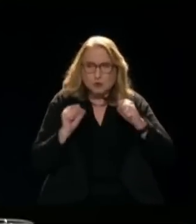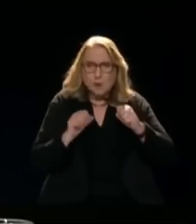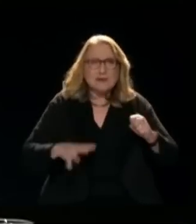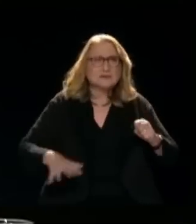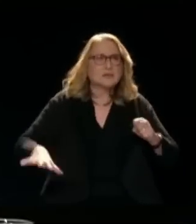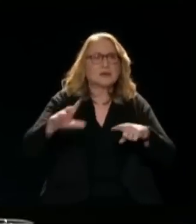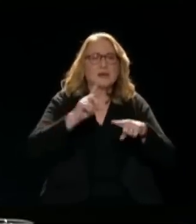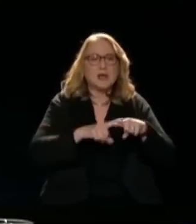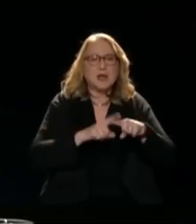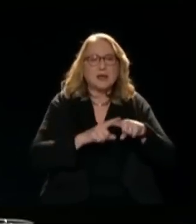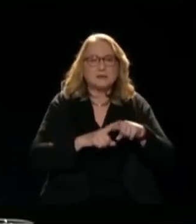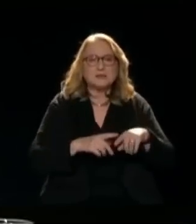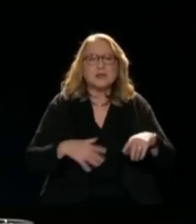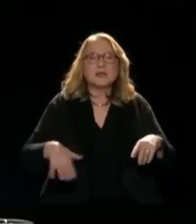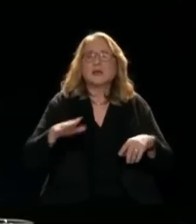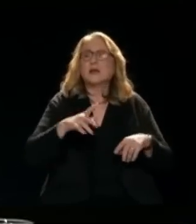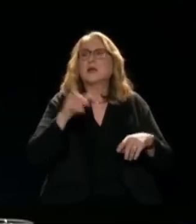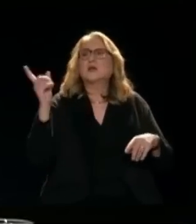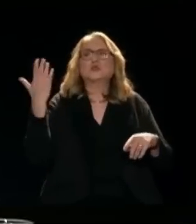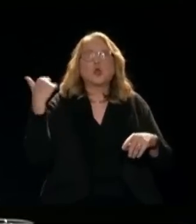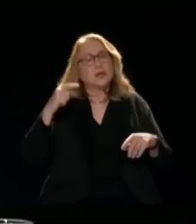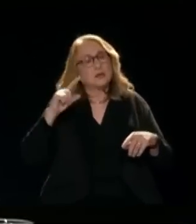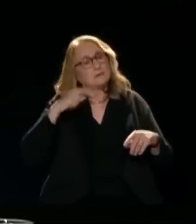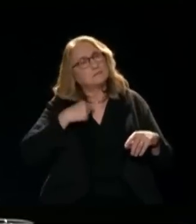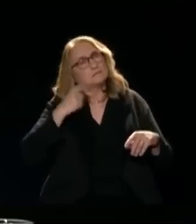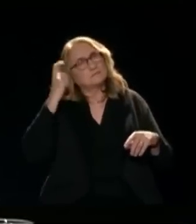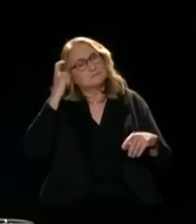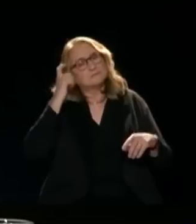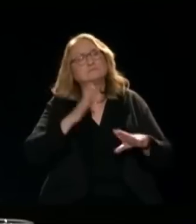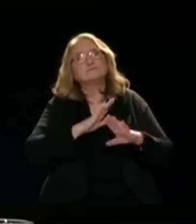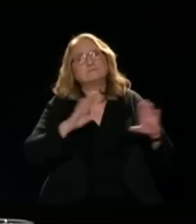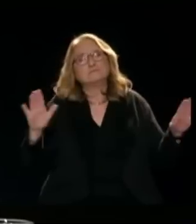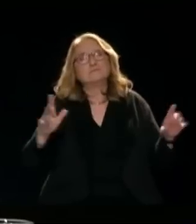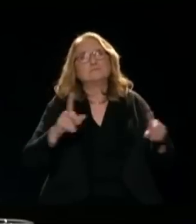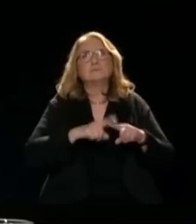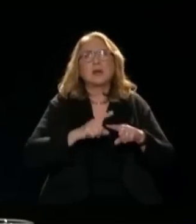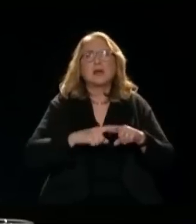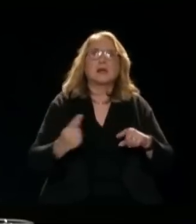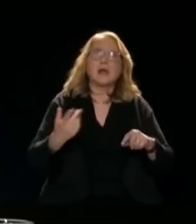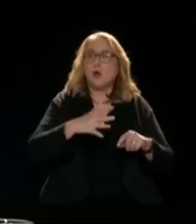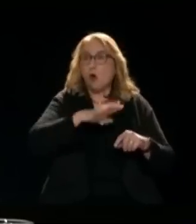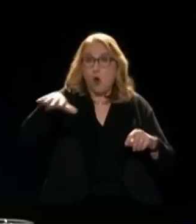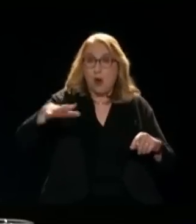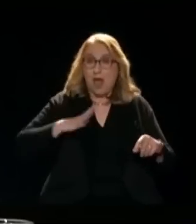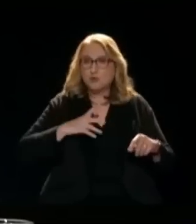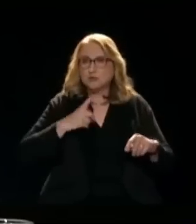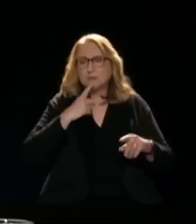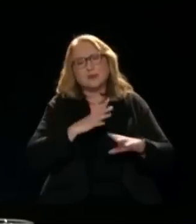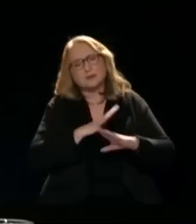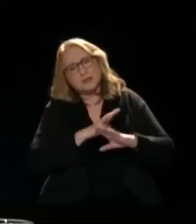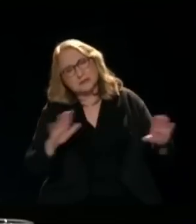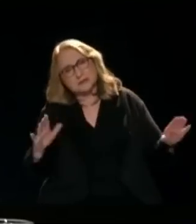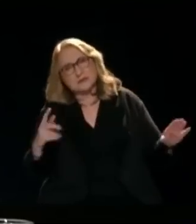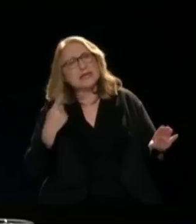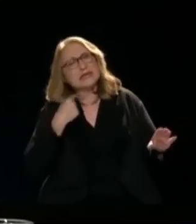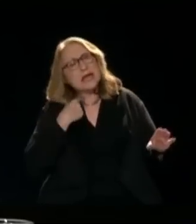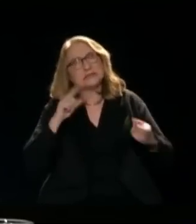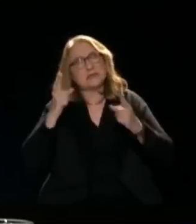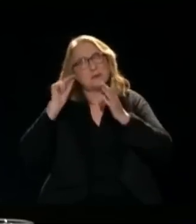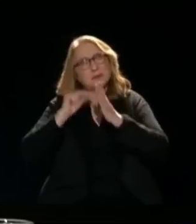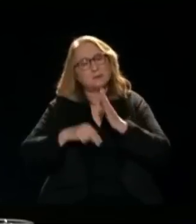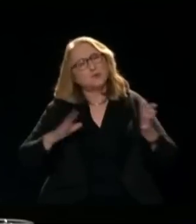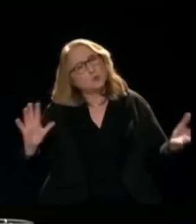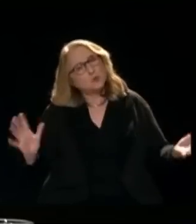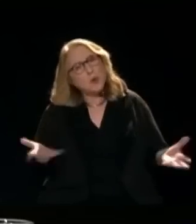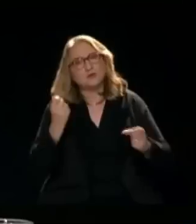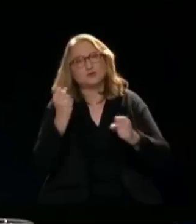θεώρησε ότι εντάξει, έχασα την εθνική μου κυριαρχία, αλλά τουλάχιστον να κρατήσω τη δουλειά μου. Μετά από 13 χρόνια έχει